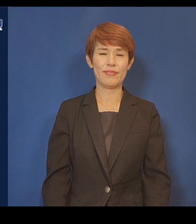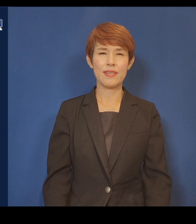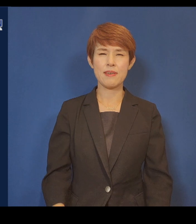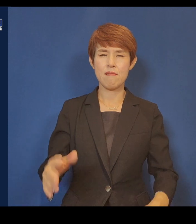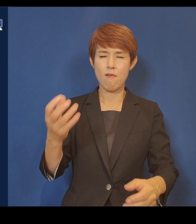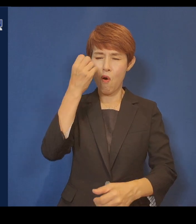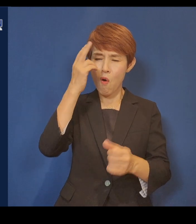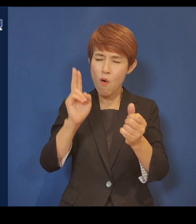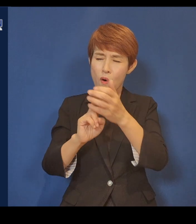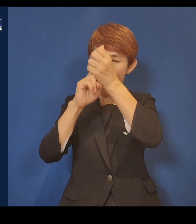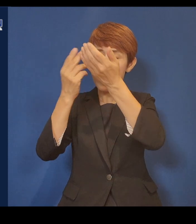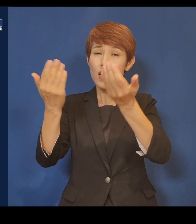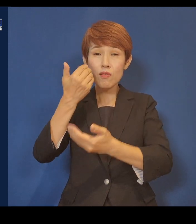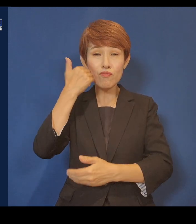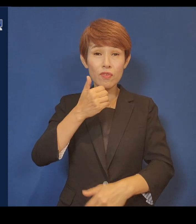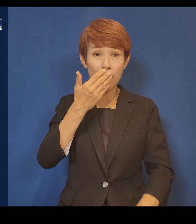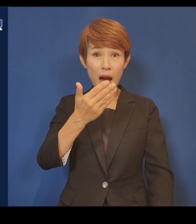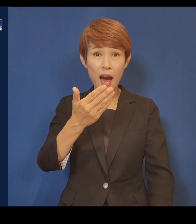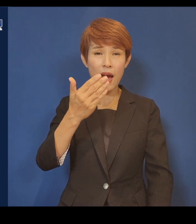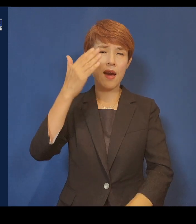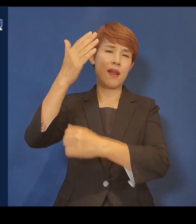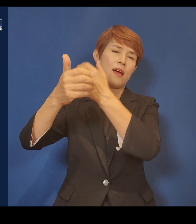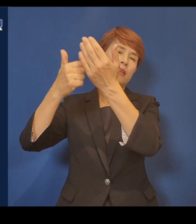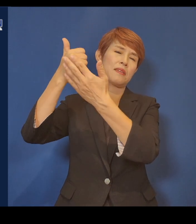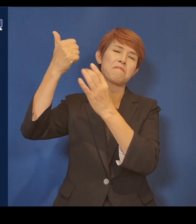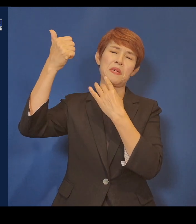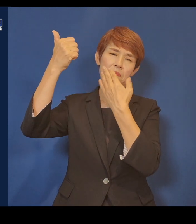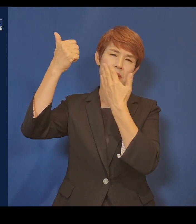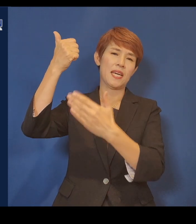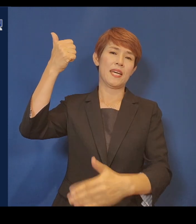기이한 일은 누구만 하신다? 하나님만 하세요.